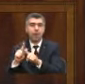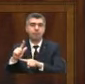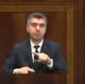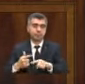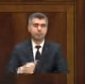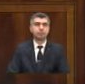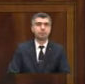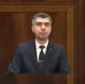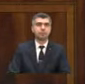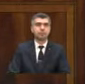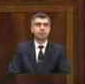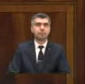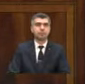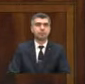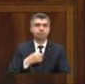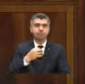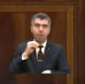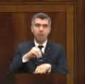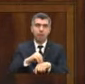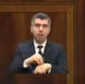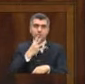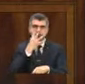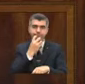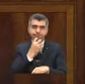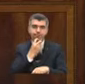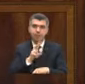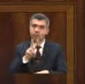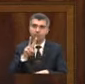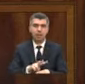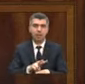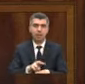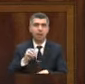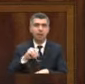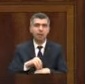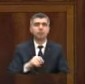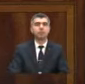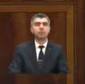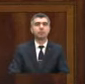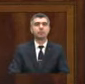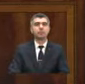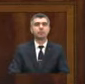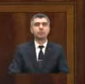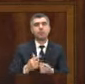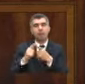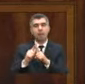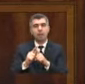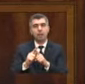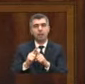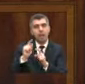كما نتابع بغضب شديد الانتهاكات المتتالية لقوات